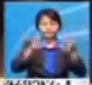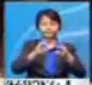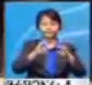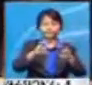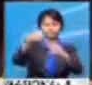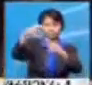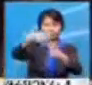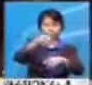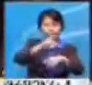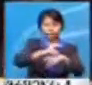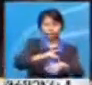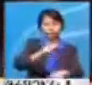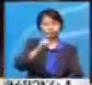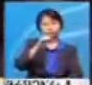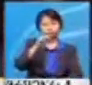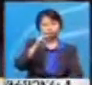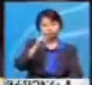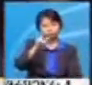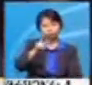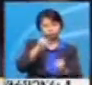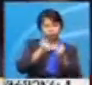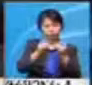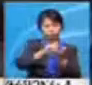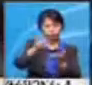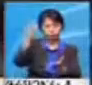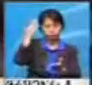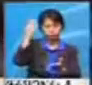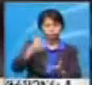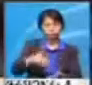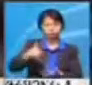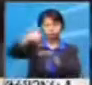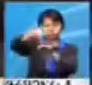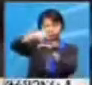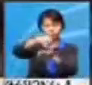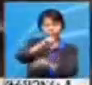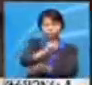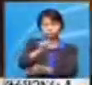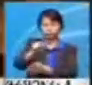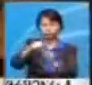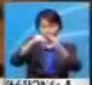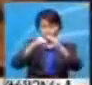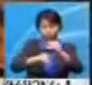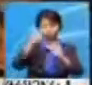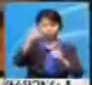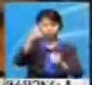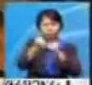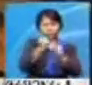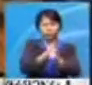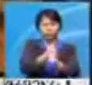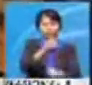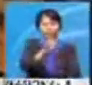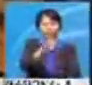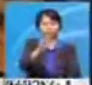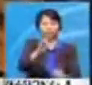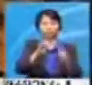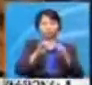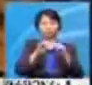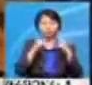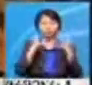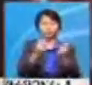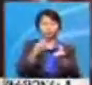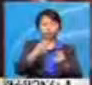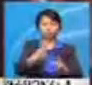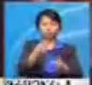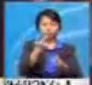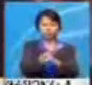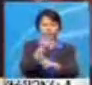kejohanan itu di Kota Damansara hujung Minggu lalu kejohanan piala santok sing bawah 12 tahun melibatkan 48 pasukan untuk